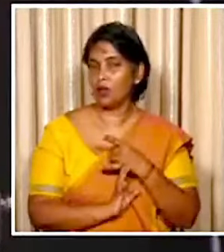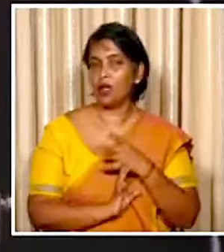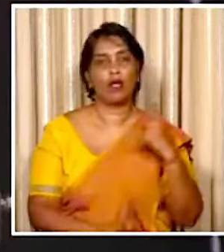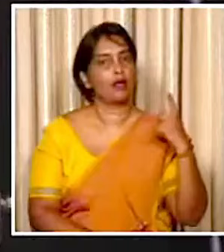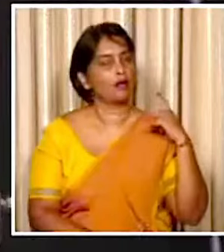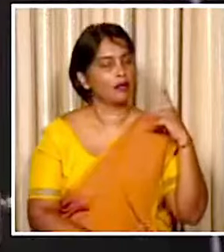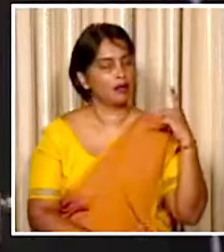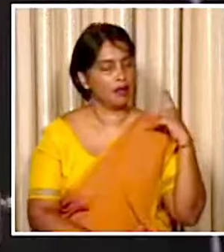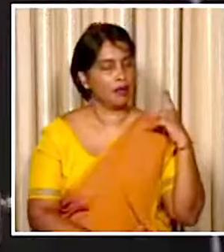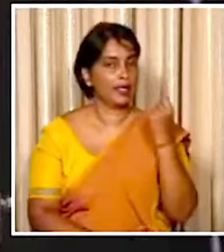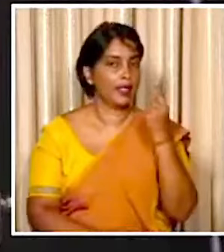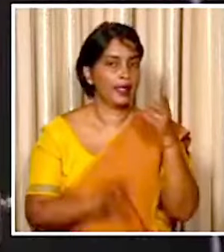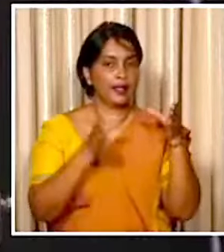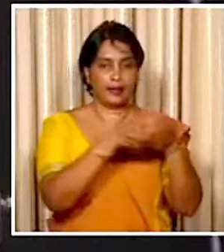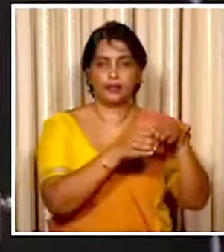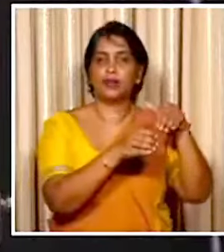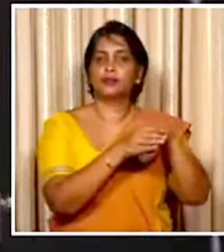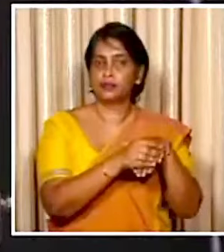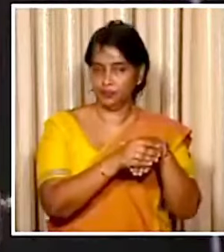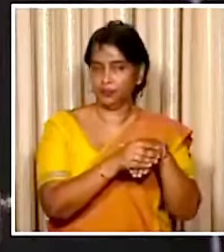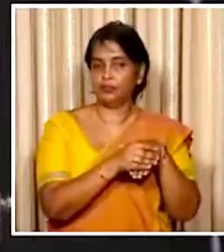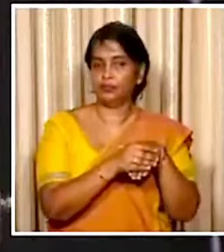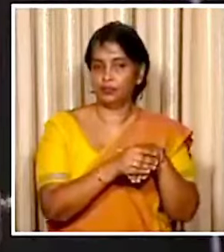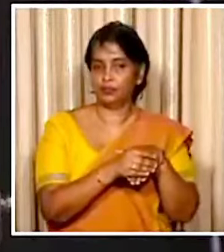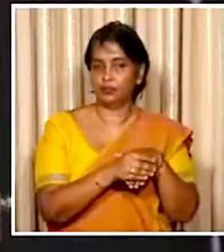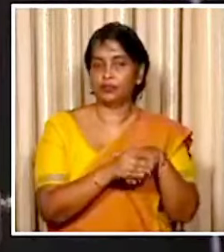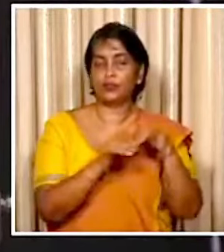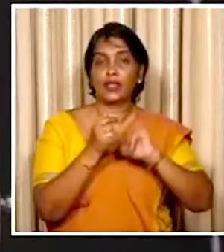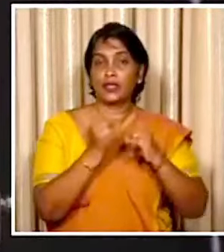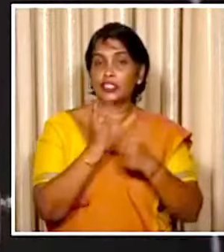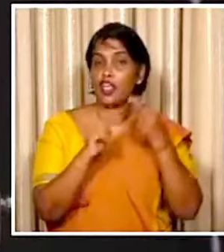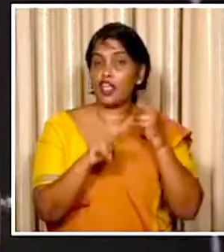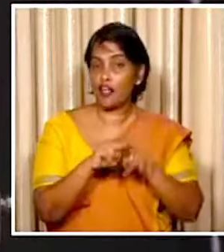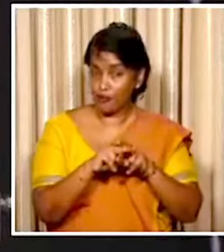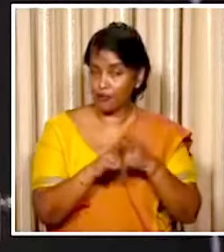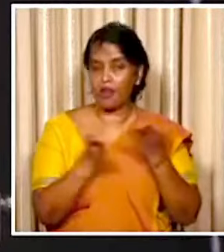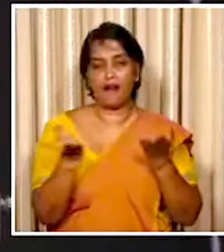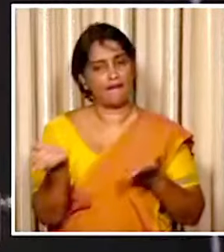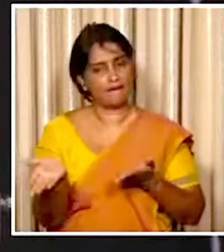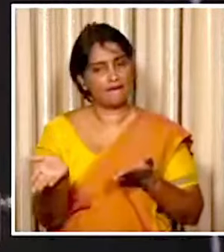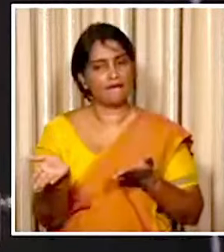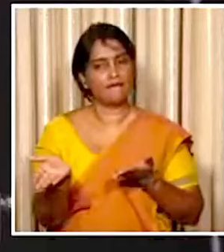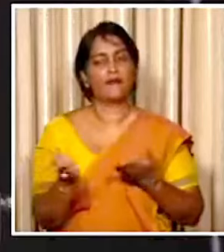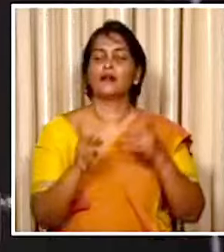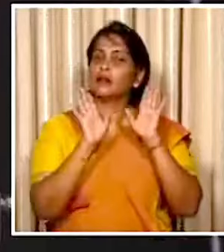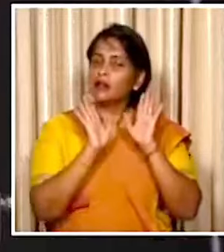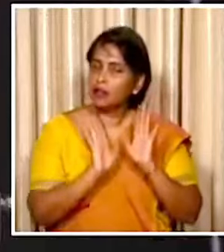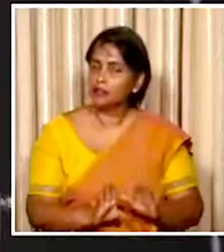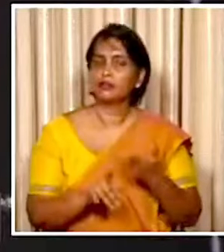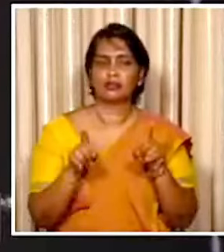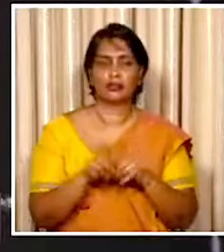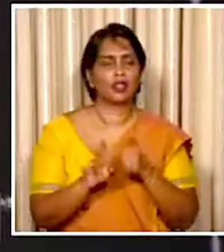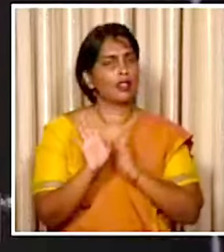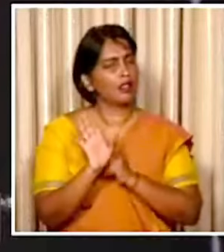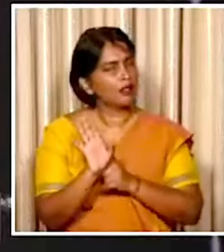හමුදා ඒකකයක් පිටවල තියෙනවා කරන්දෙනියේ. STF එක යොදවලා තිනවා. නමුත් කිසිදු ආකාරයක හැම